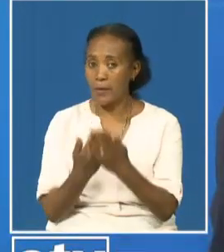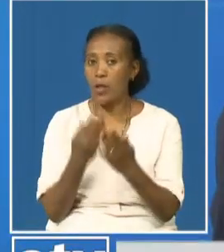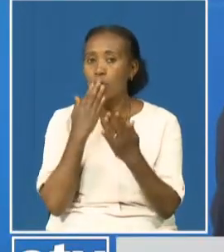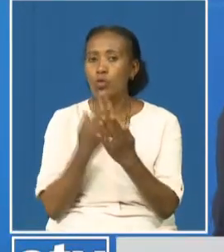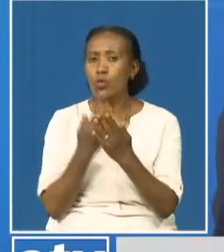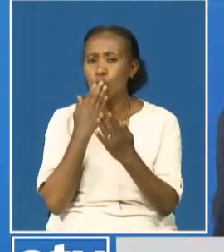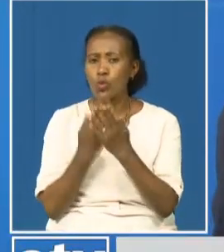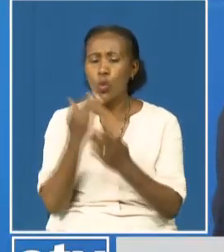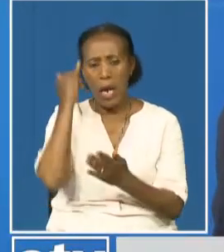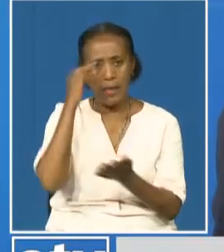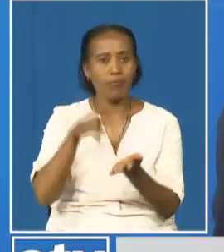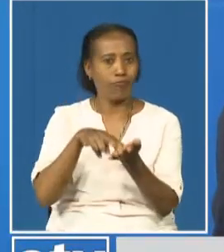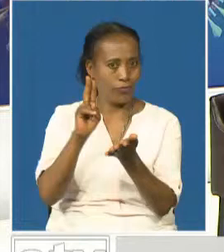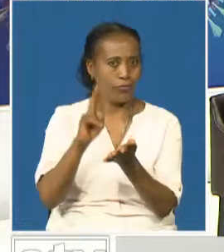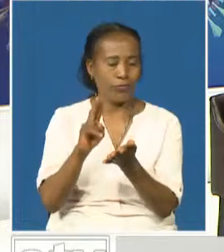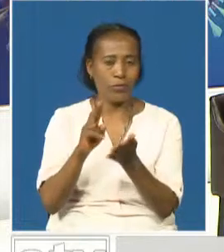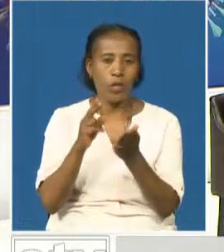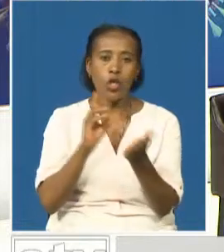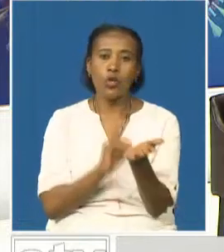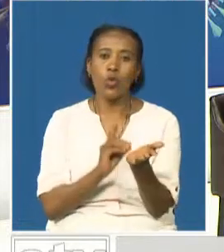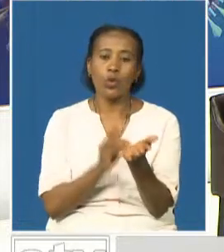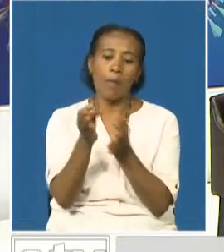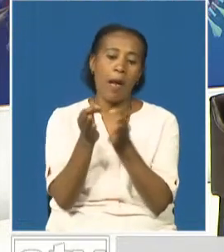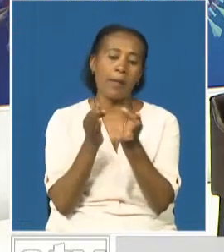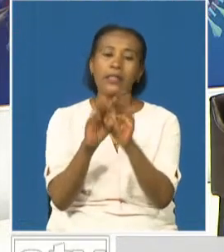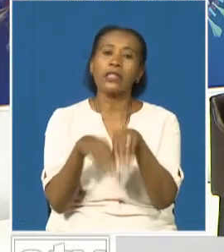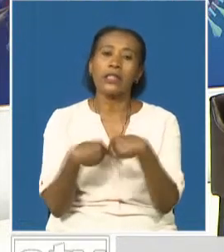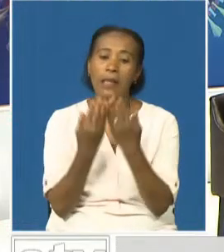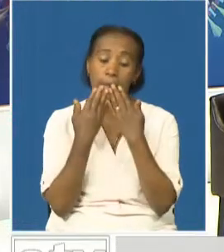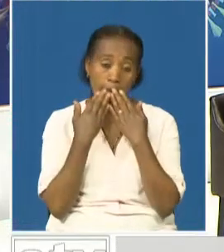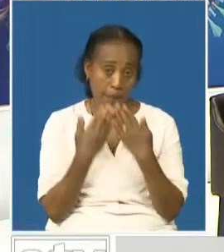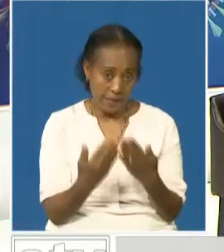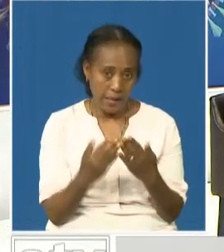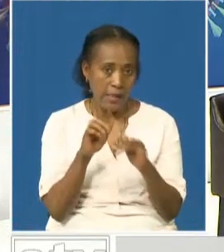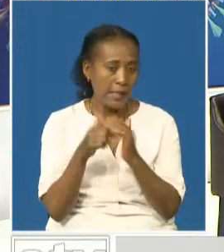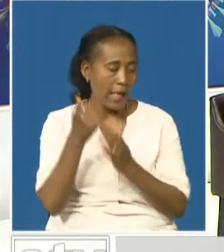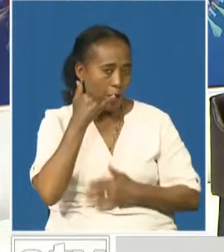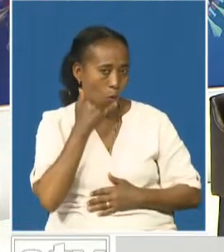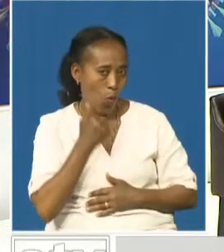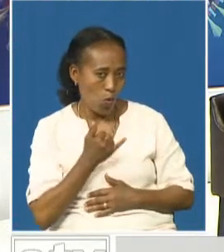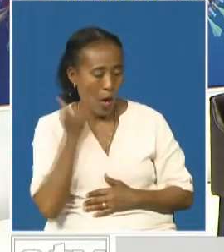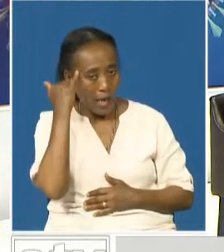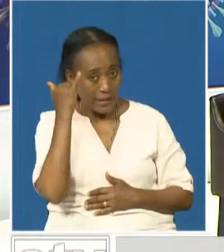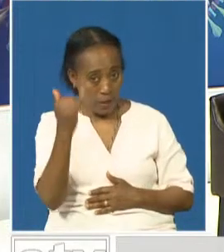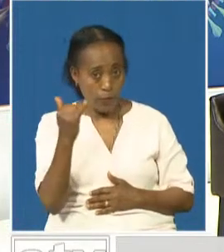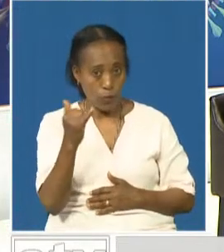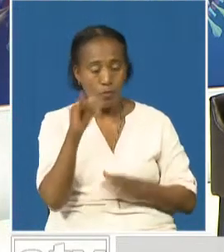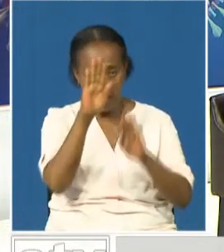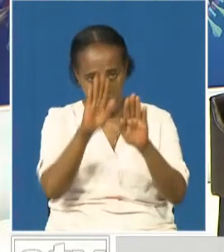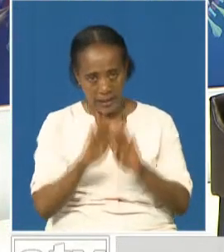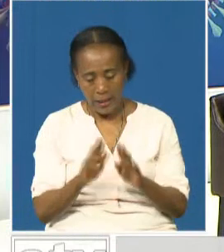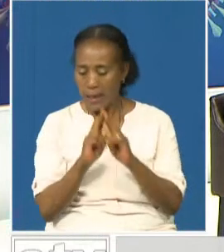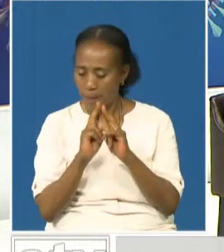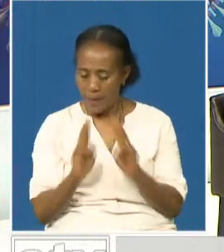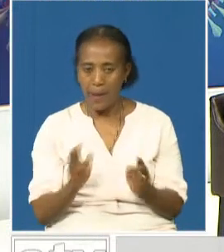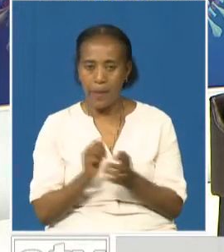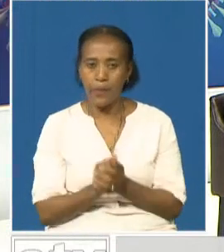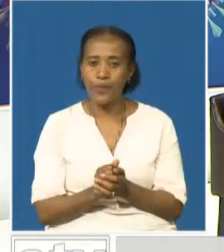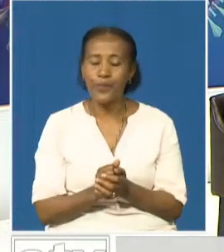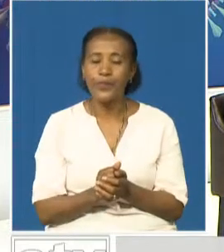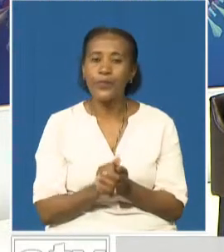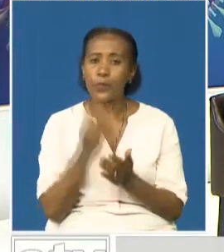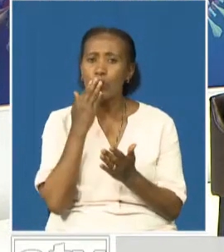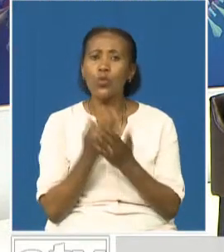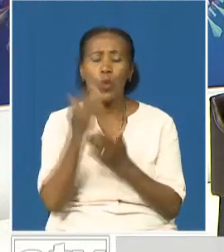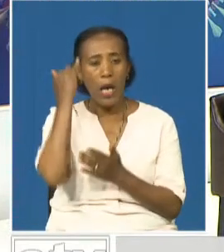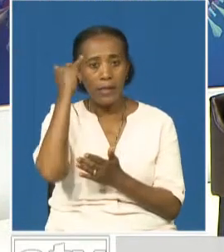ጥሩ ጥሩ ሀሳቦች ነው ያነሱን። ዶክተር ማብራሪያዎችን ይሰጣሉ። እናመሰግናለን ስለደወሉ፣ ሀሳቦትንም እናደንቃለን። በጣም